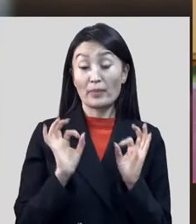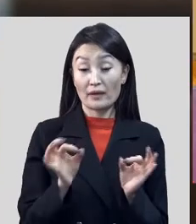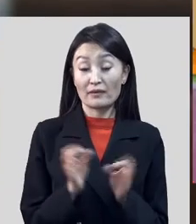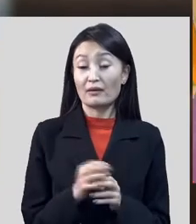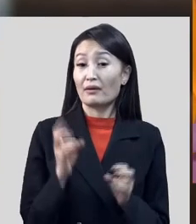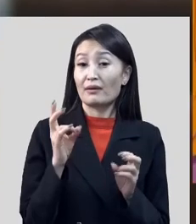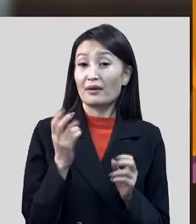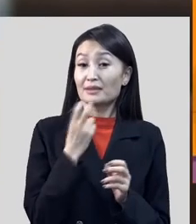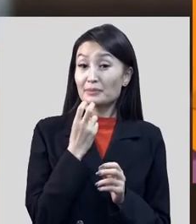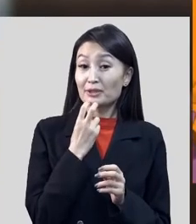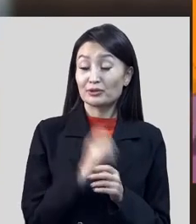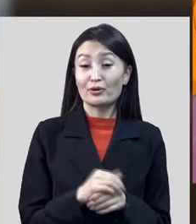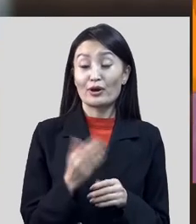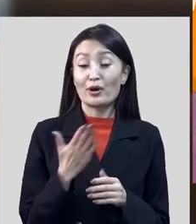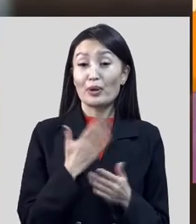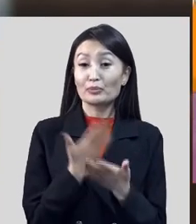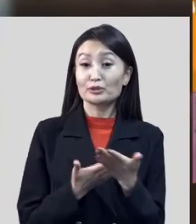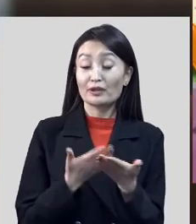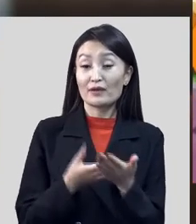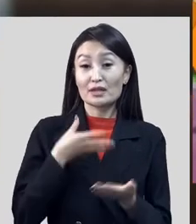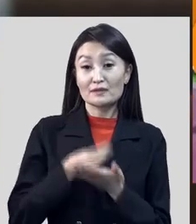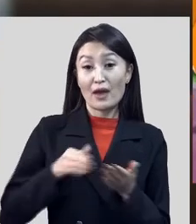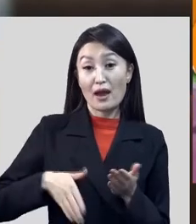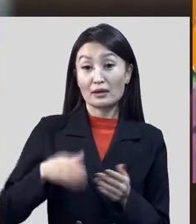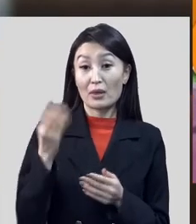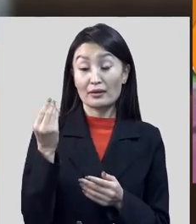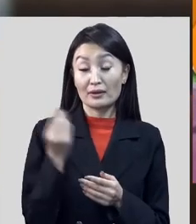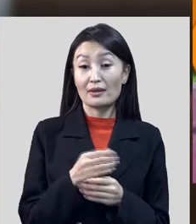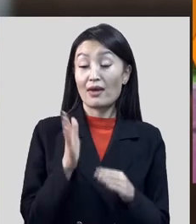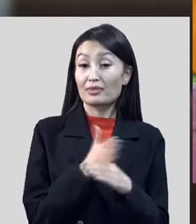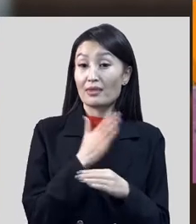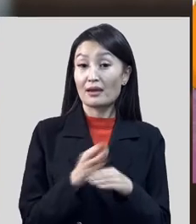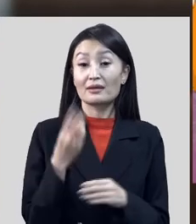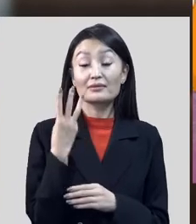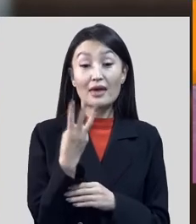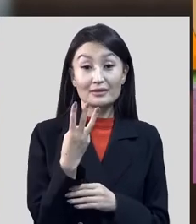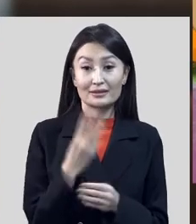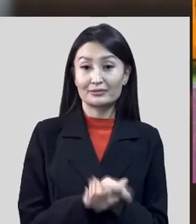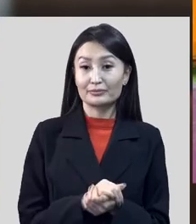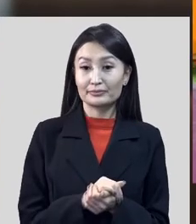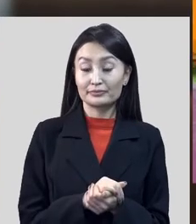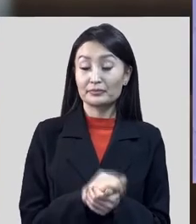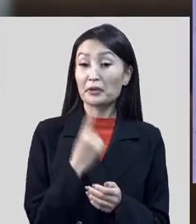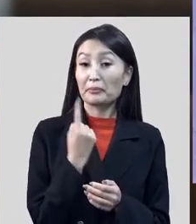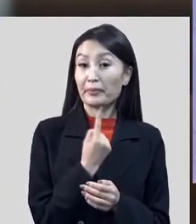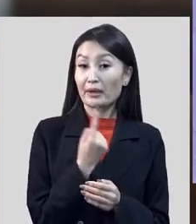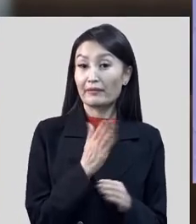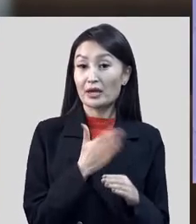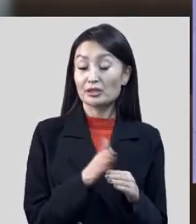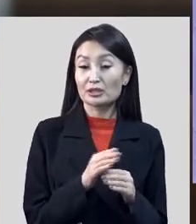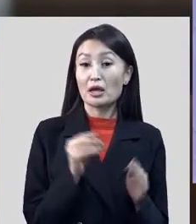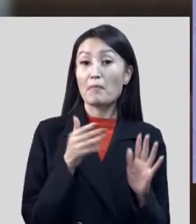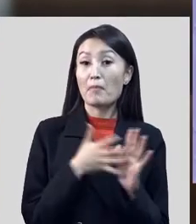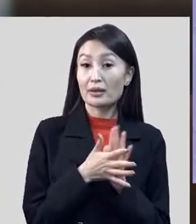самом деле кейси 7-го по моему совету свои карманные деньги делят на три части первая часть